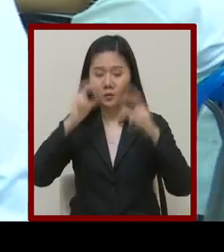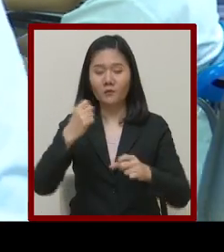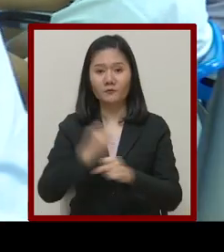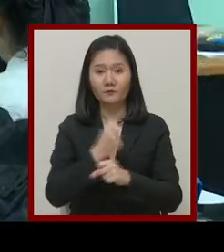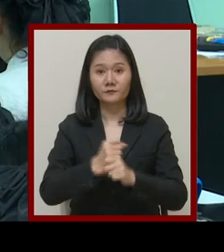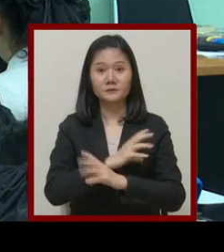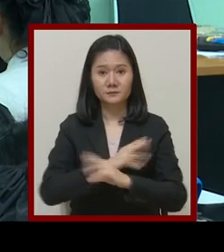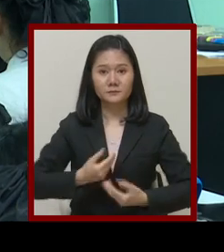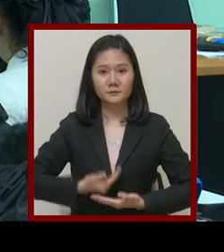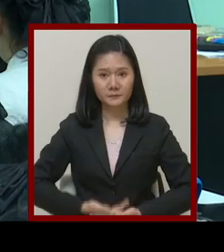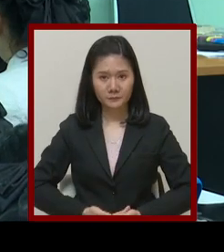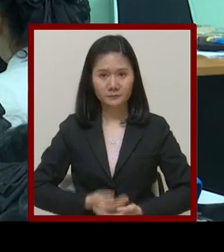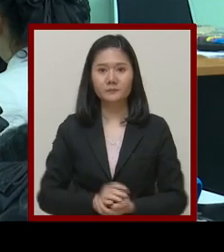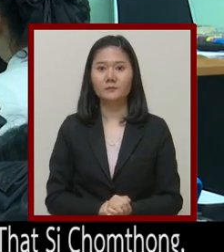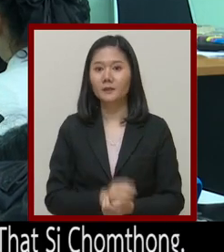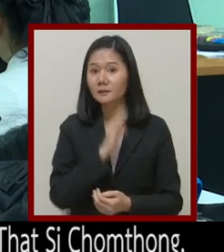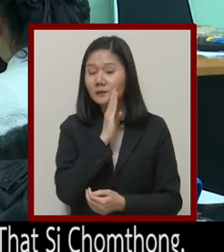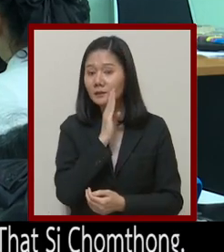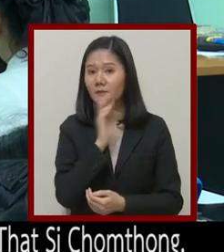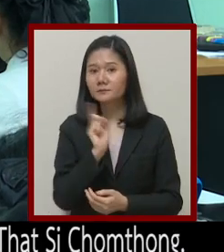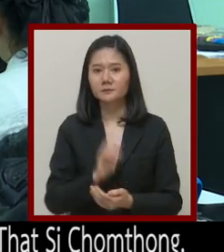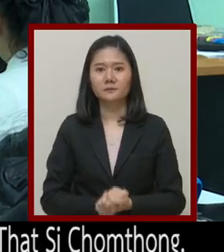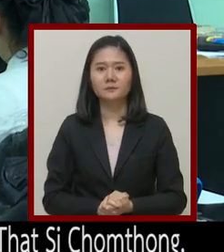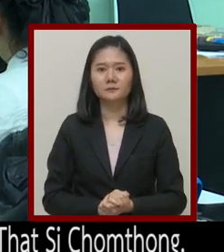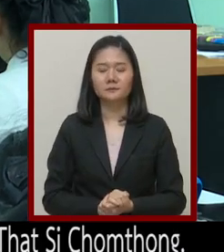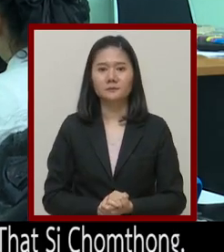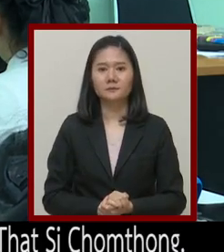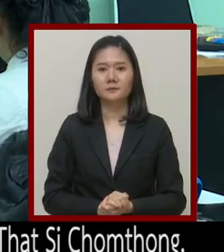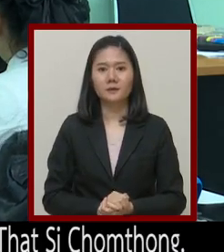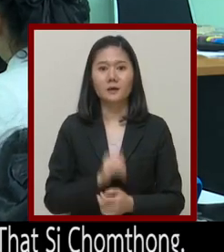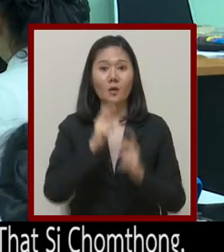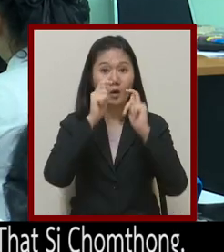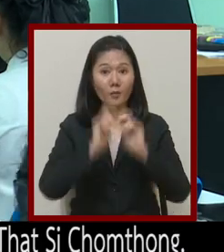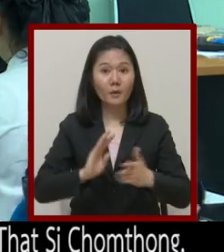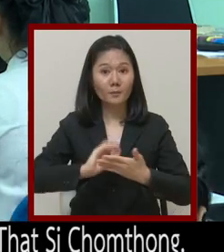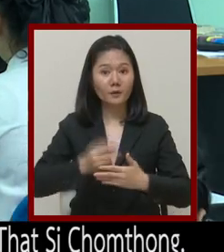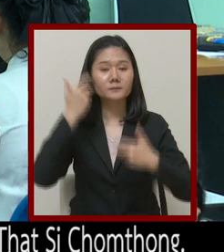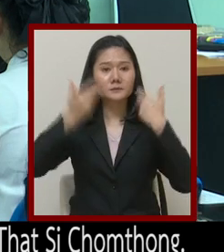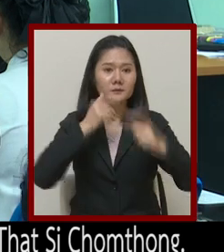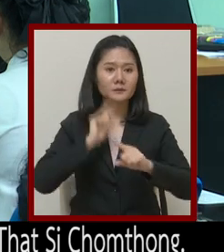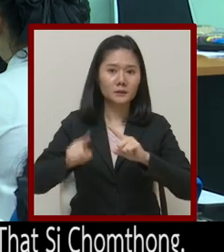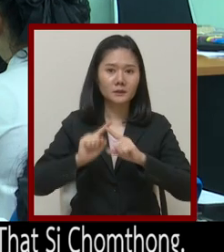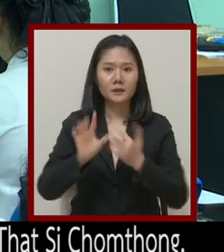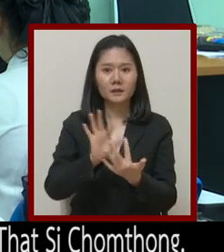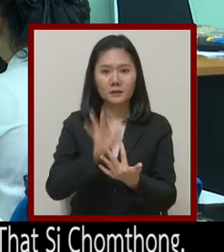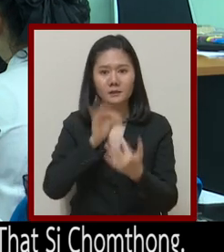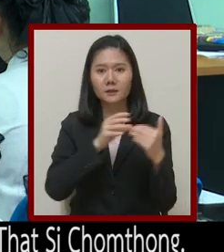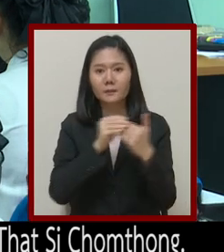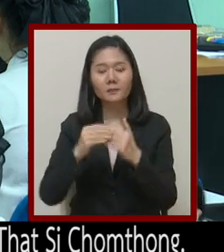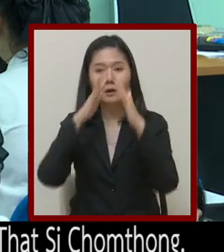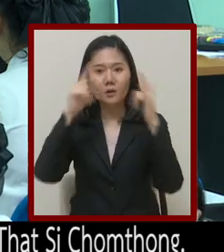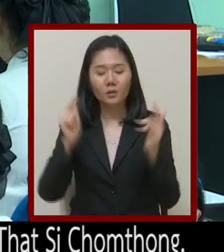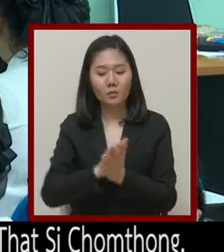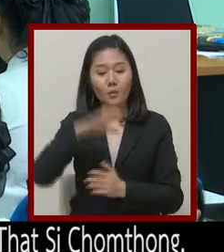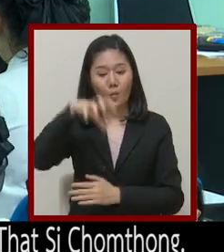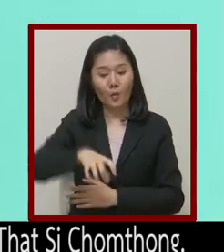ฝึกสมาธิและบำเพ็ญภาวนาถ้าเกิดว่าเขาจะออกแบบโปรแกรมของกิจกรรมเนี่ยเขาจะเลือกพาไปที่วัดพระธ